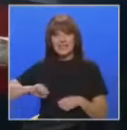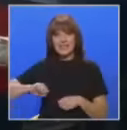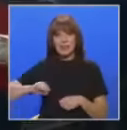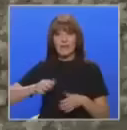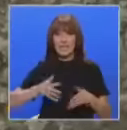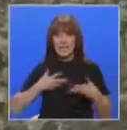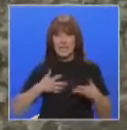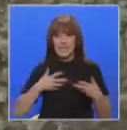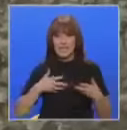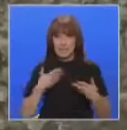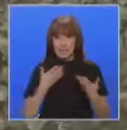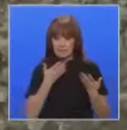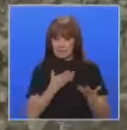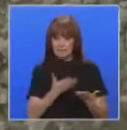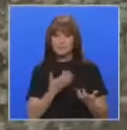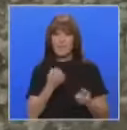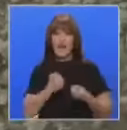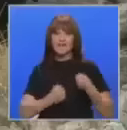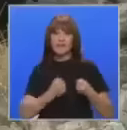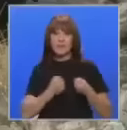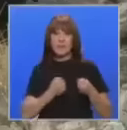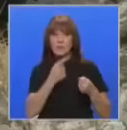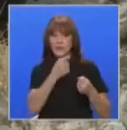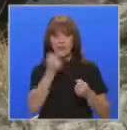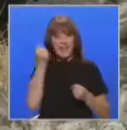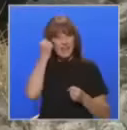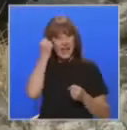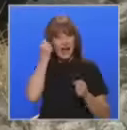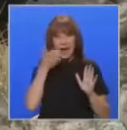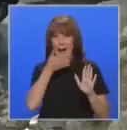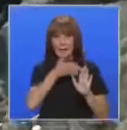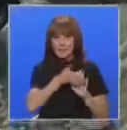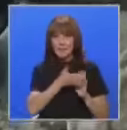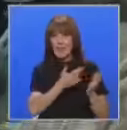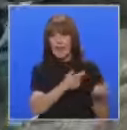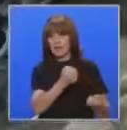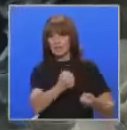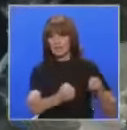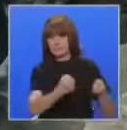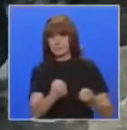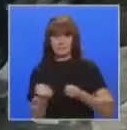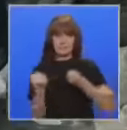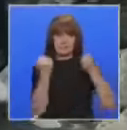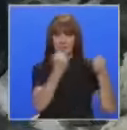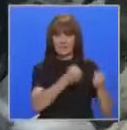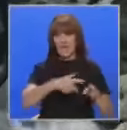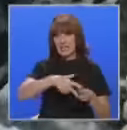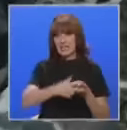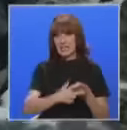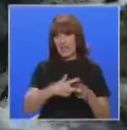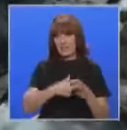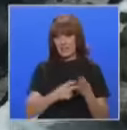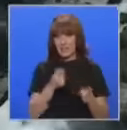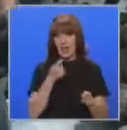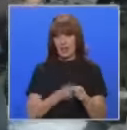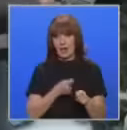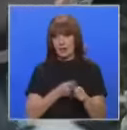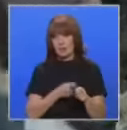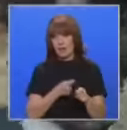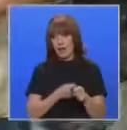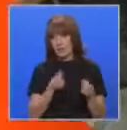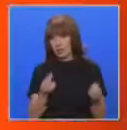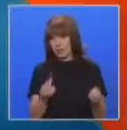искат от пострадали при бедствието, чието автомобил е заседнал сред скалите в морето, да закарат колата в сервиза им, за да направят оценка